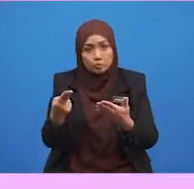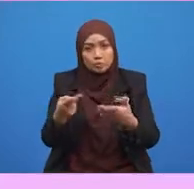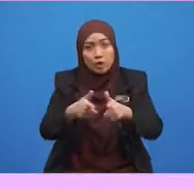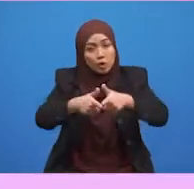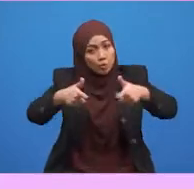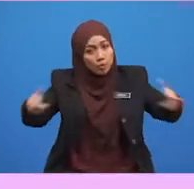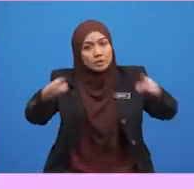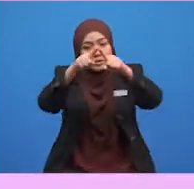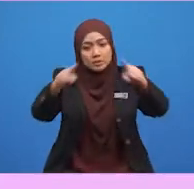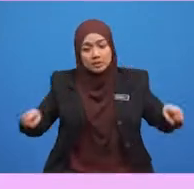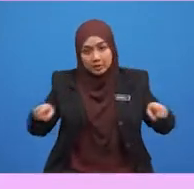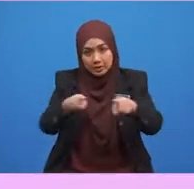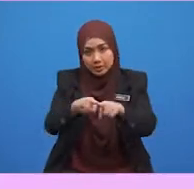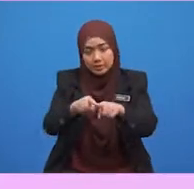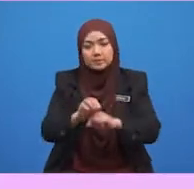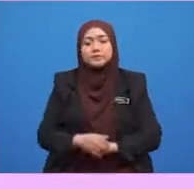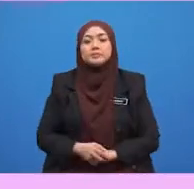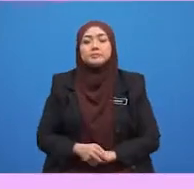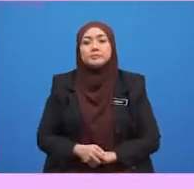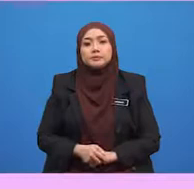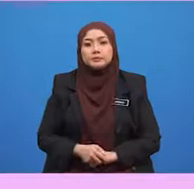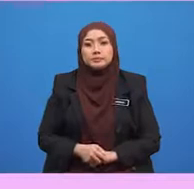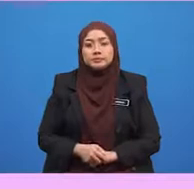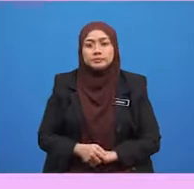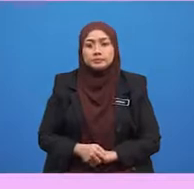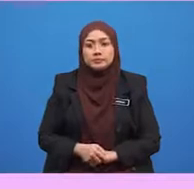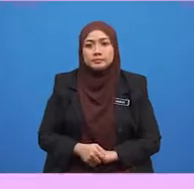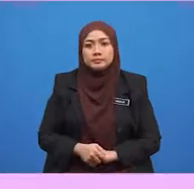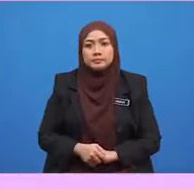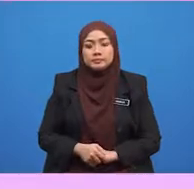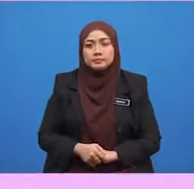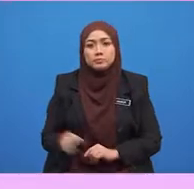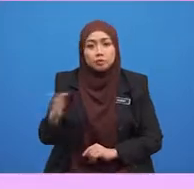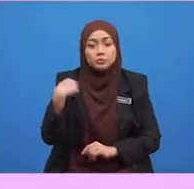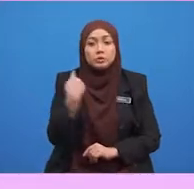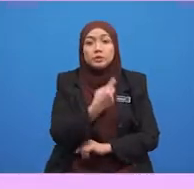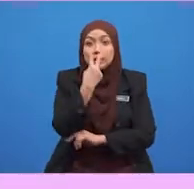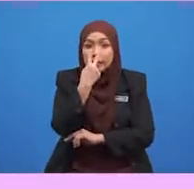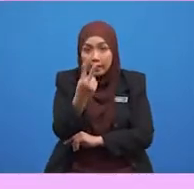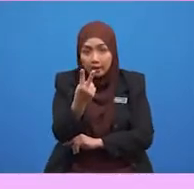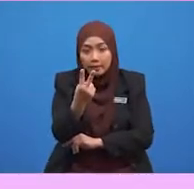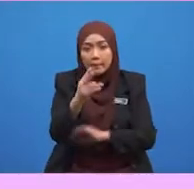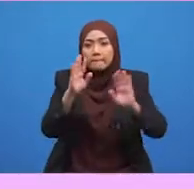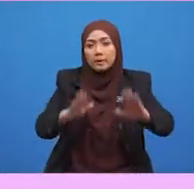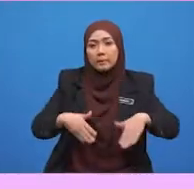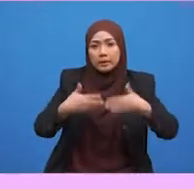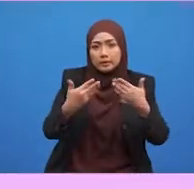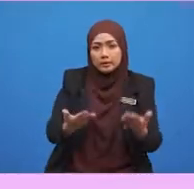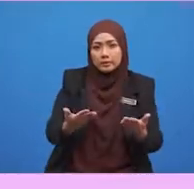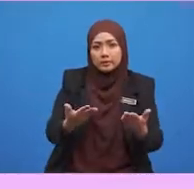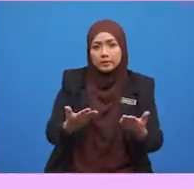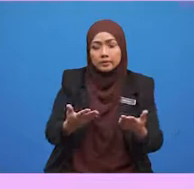AEB? Mari kita bincang terbitan rumus bagi segitiga ini. Luas